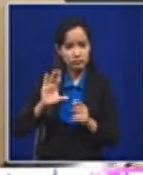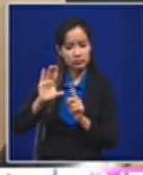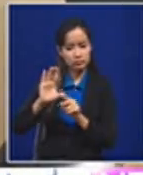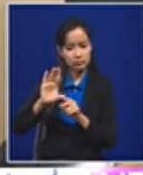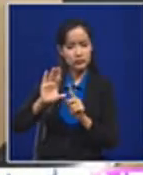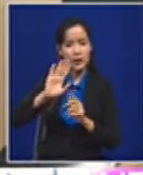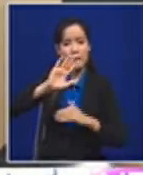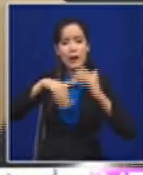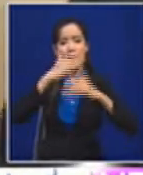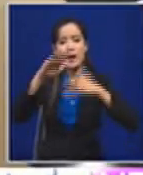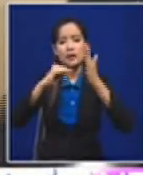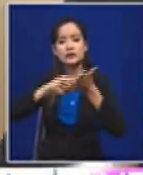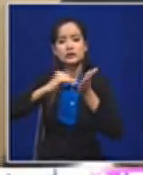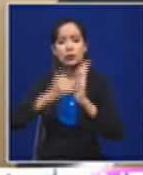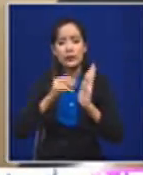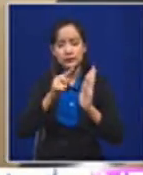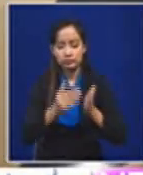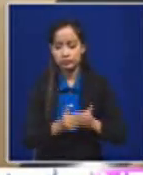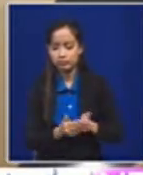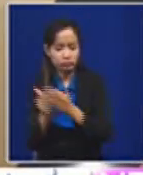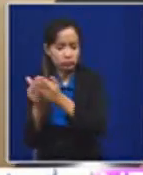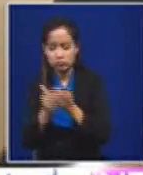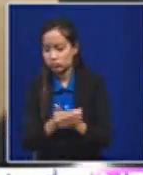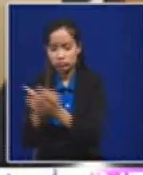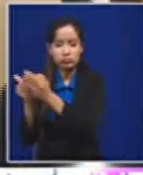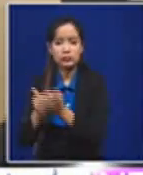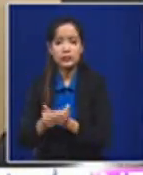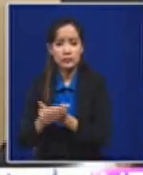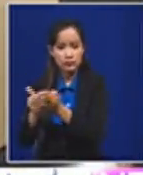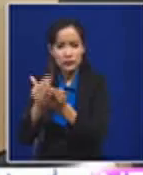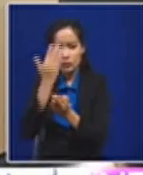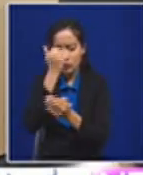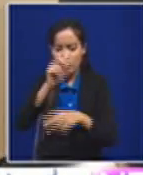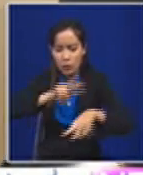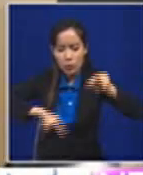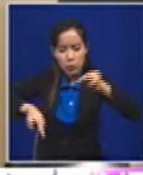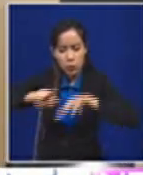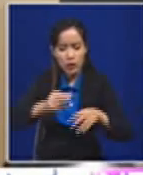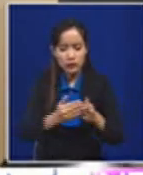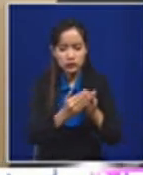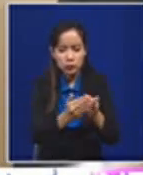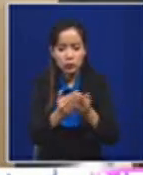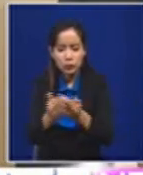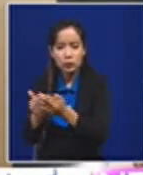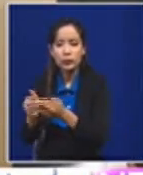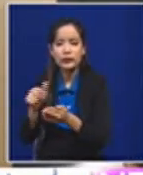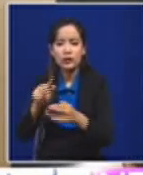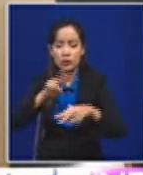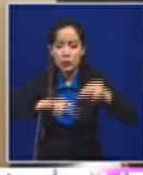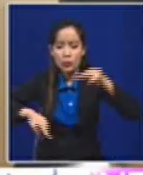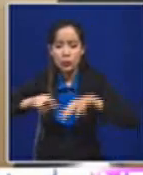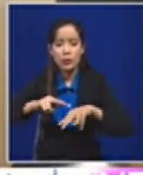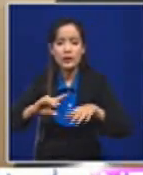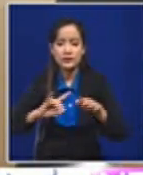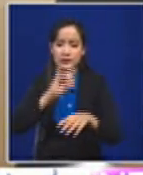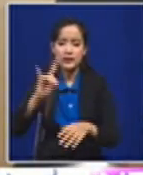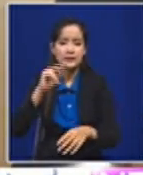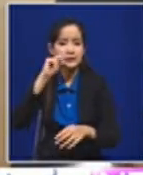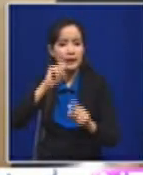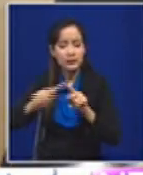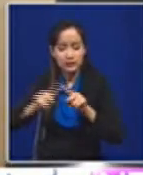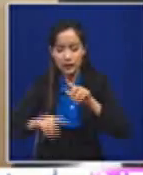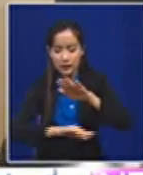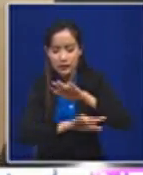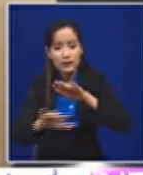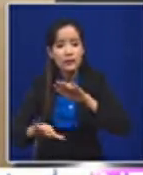พัฒนาจังหวัดนี้เลยเอาเรือออกนอกระบบให้หมดนะครับเพื่อรักษาจำนวนเรือที่เหมาะสมกับทรัพยากรสัตว์น้ำที่มันจะเจริญเติบโตนะ